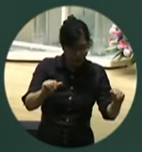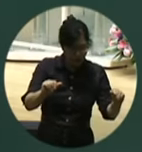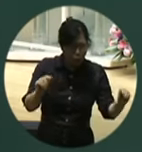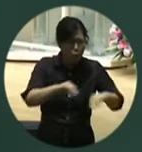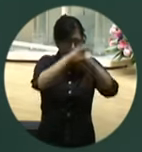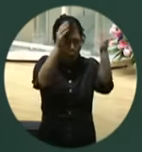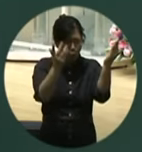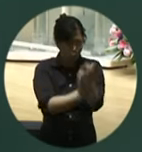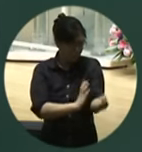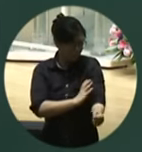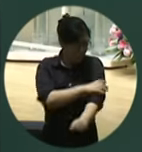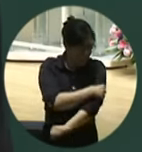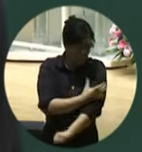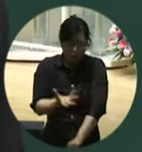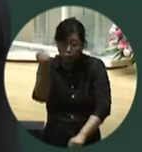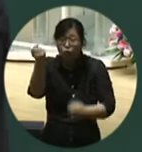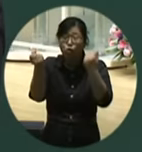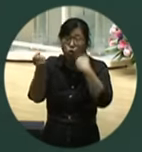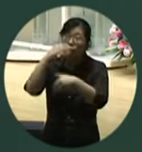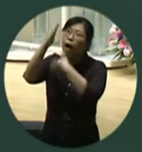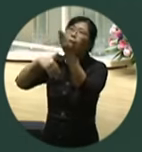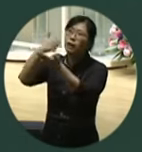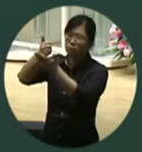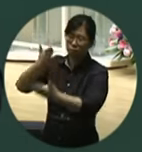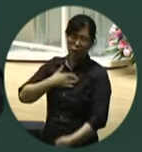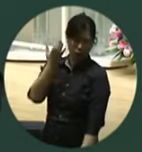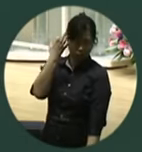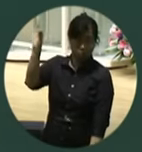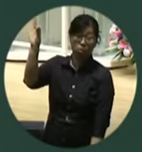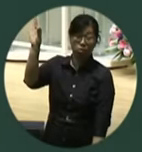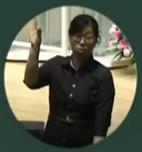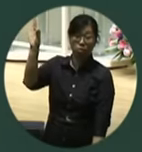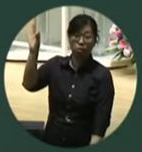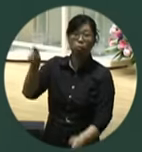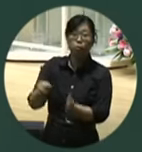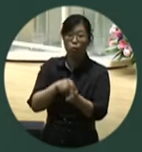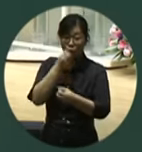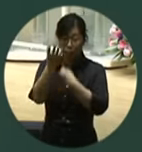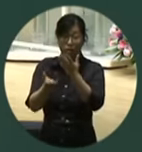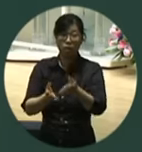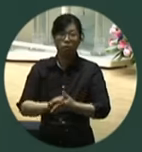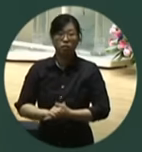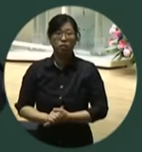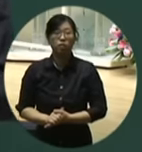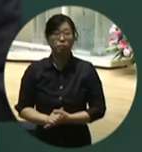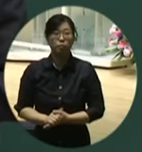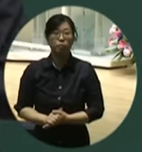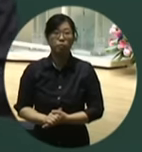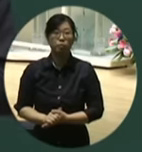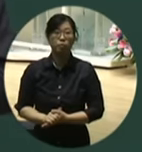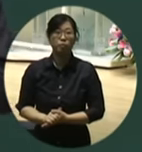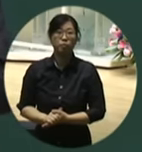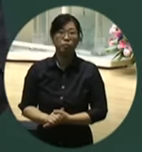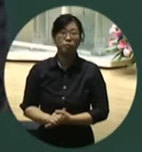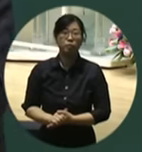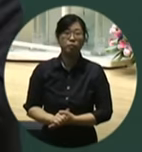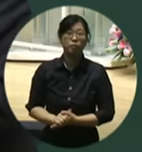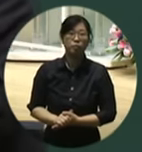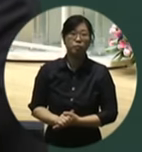하나님이시다. For the Lord your God is God in heaven above and on the earth below. 자, 중요한 고백을 하죠. She made such an important confession.